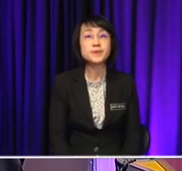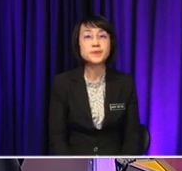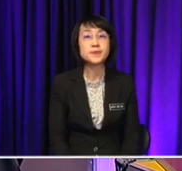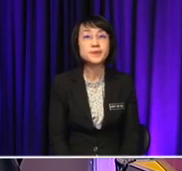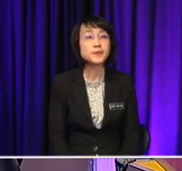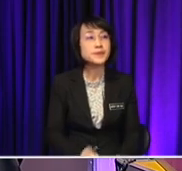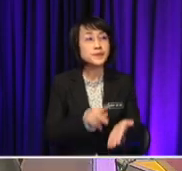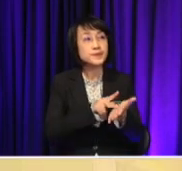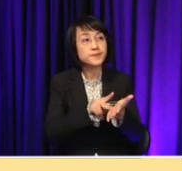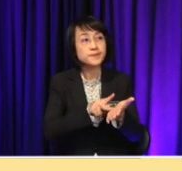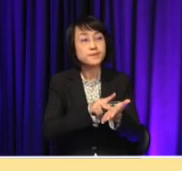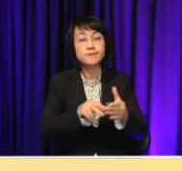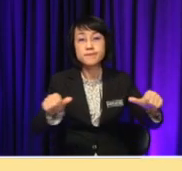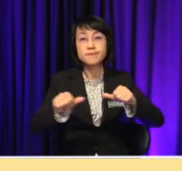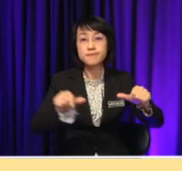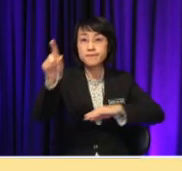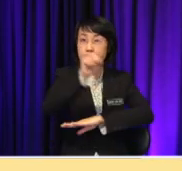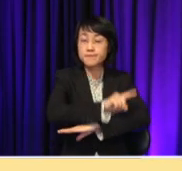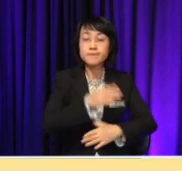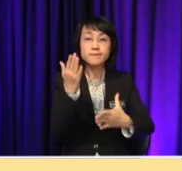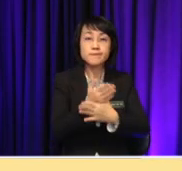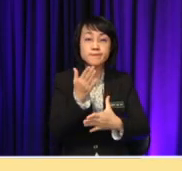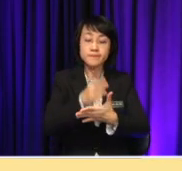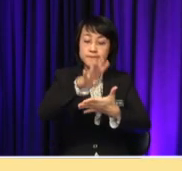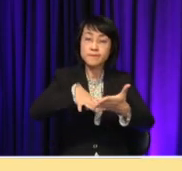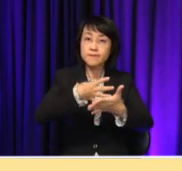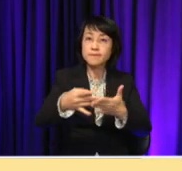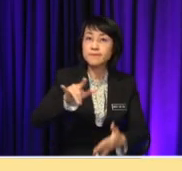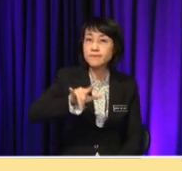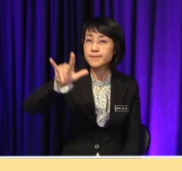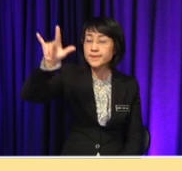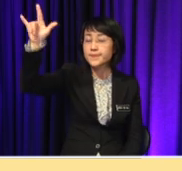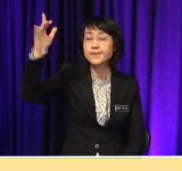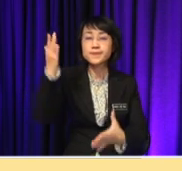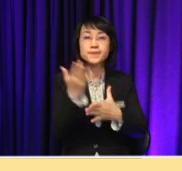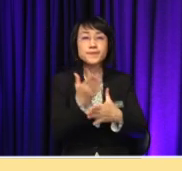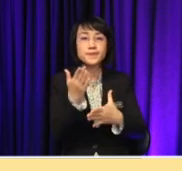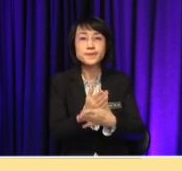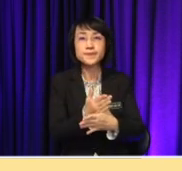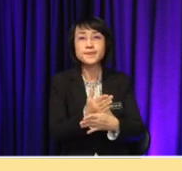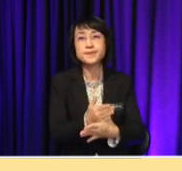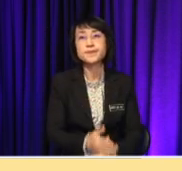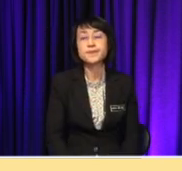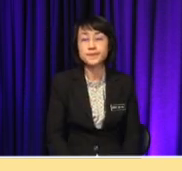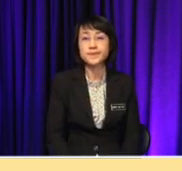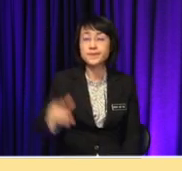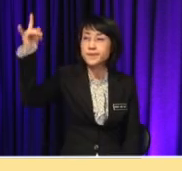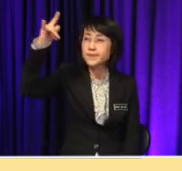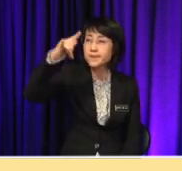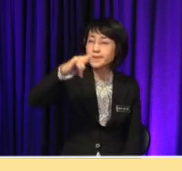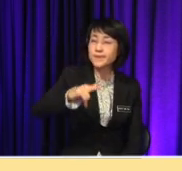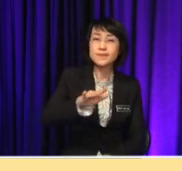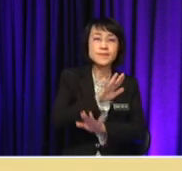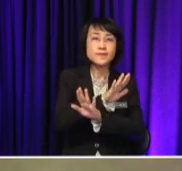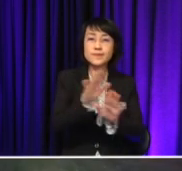Guys jadwal penerbangan terganggu kabur tak nampak nih kapal terbang mendarat tak nampak Dia pernah